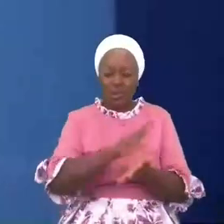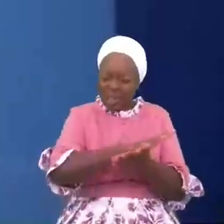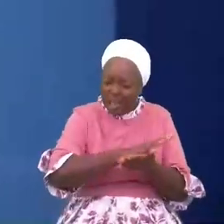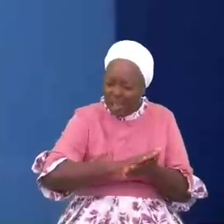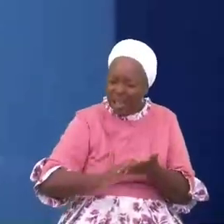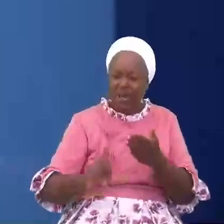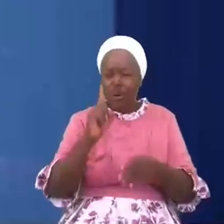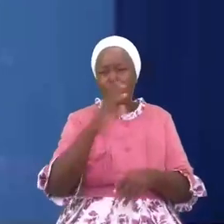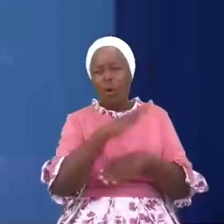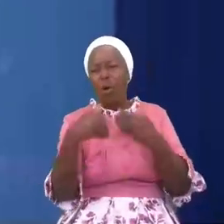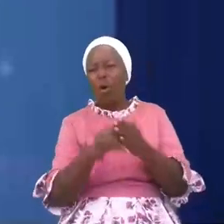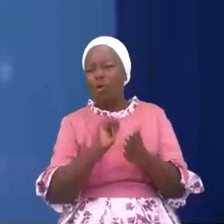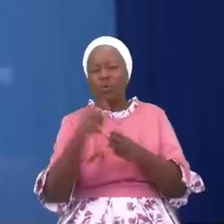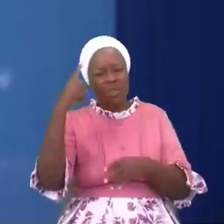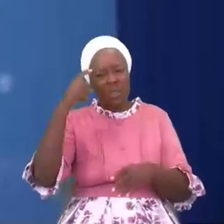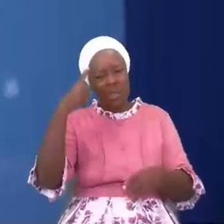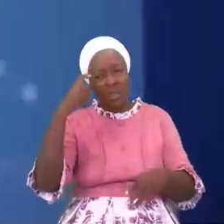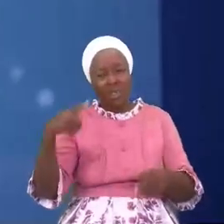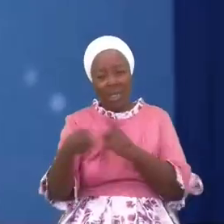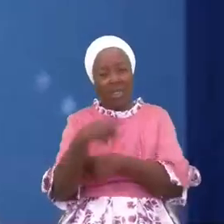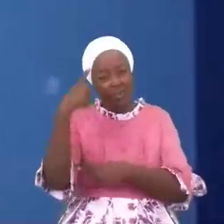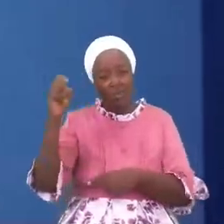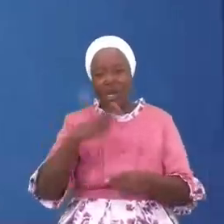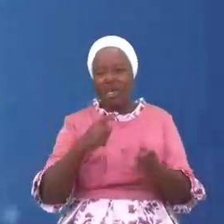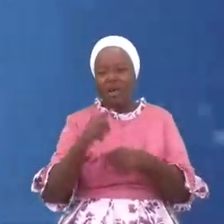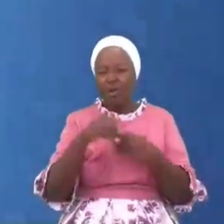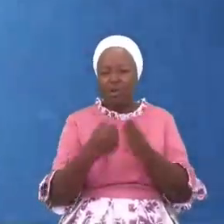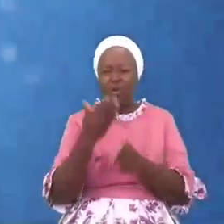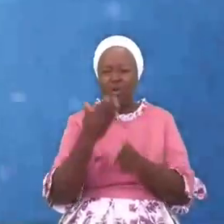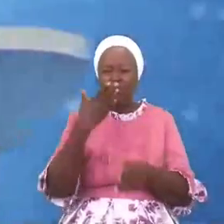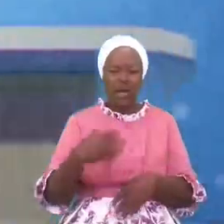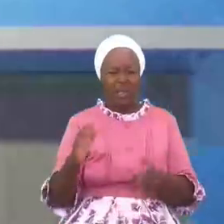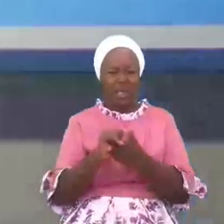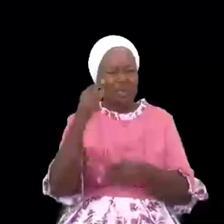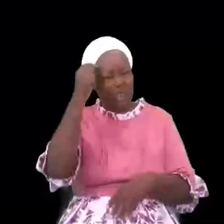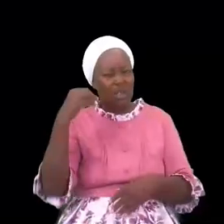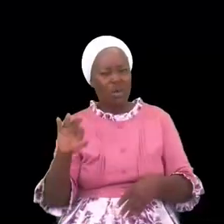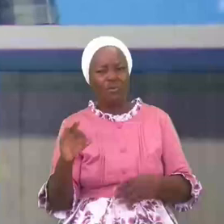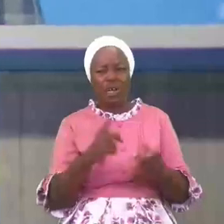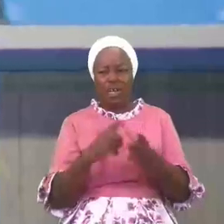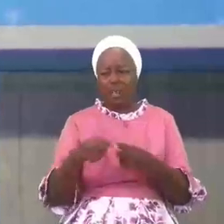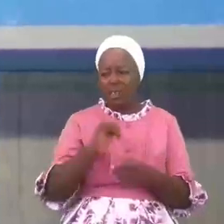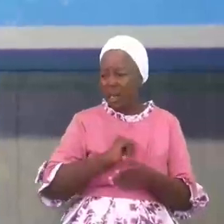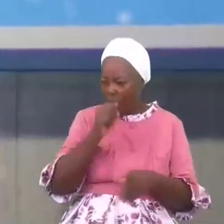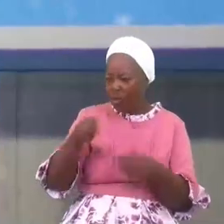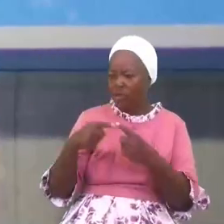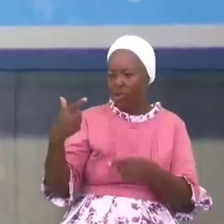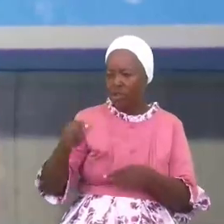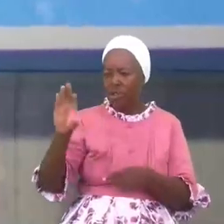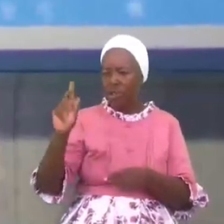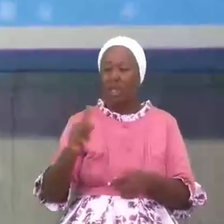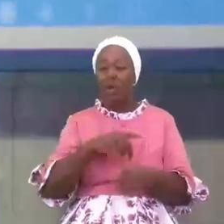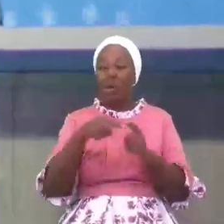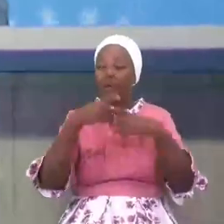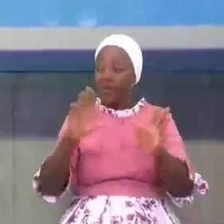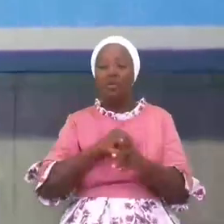balayer toutes ces rêvasseries et toutes les mauvaises choses auxquelles tu penses et planifies. Je vais à la croisade. Quand il finit ça, je